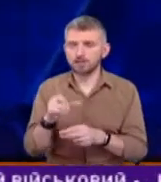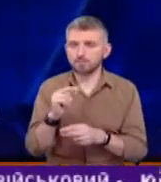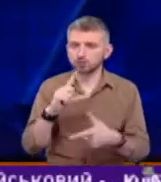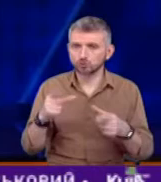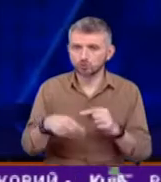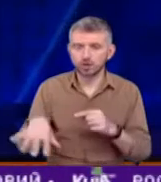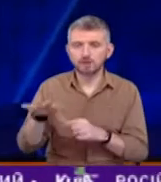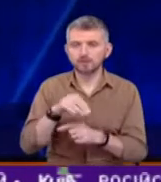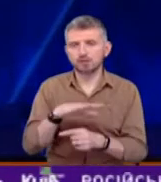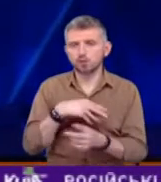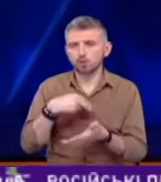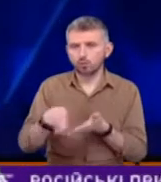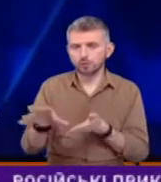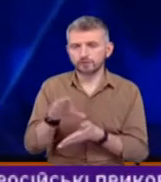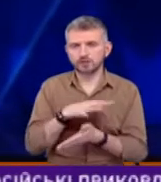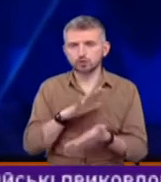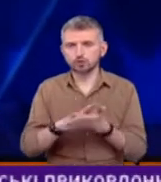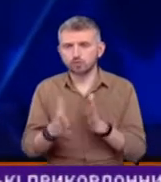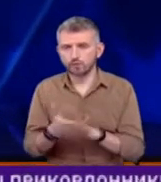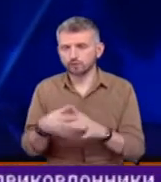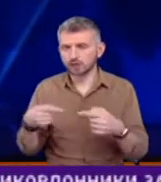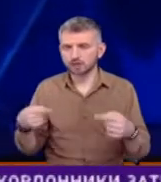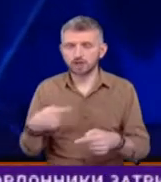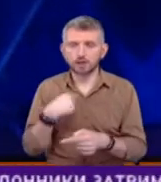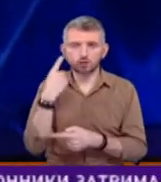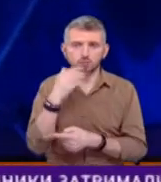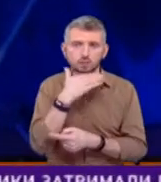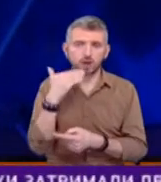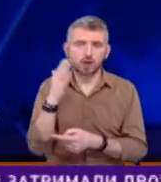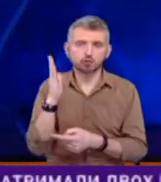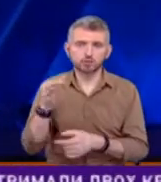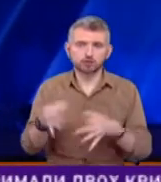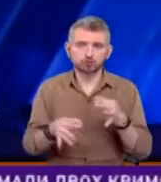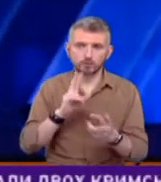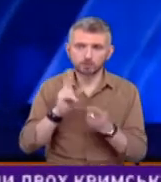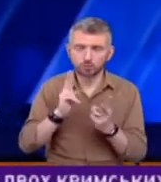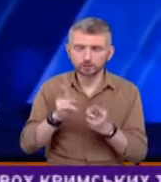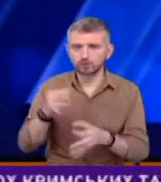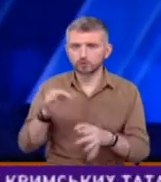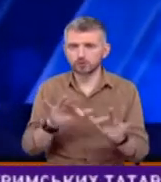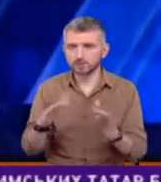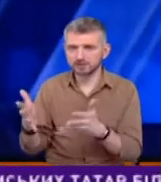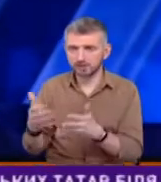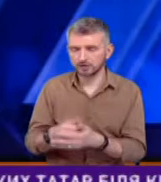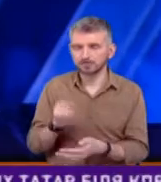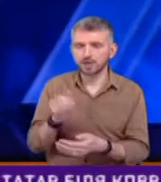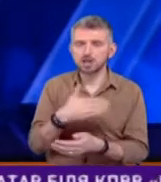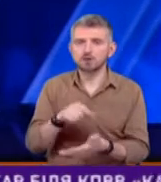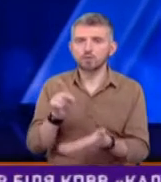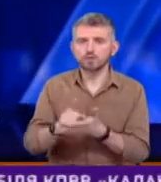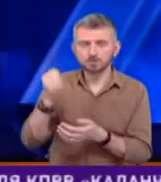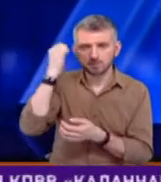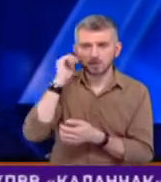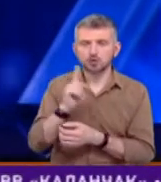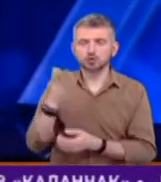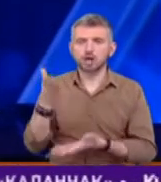туру, все було куплено, все було домовлено і так далі. Я думаю, що багато буде судових позовів, судових прецедентів. Але ми повинні пам'ятати,